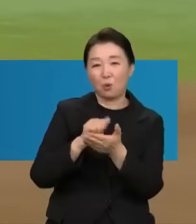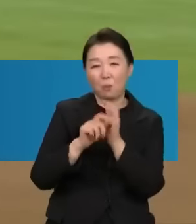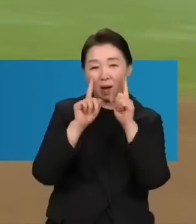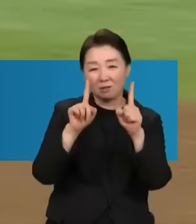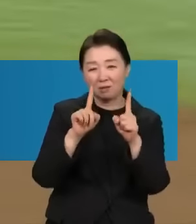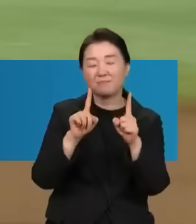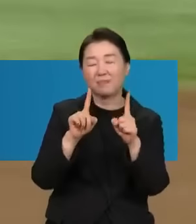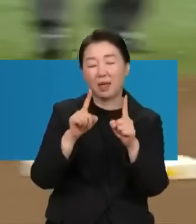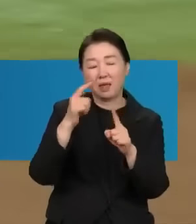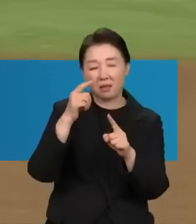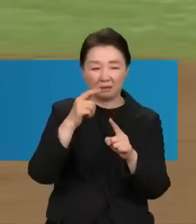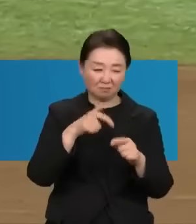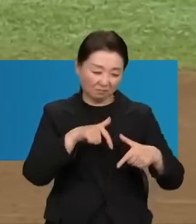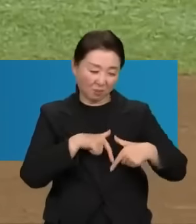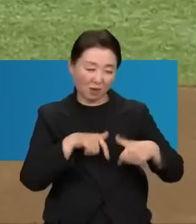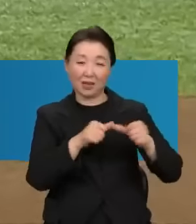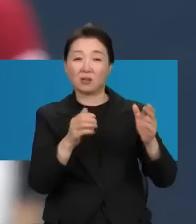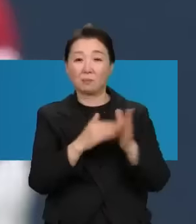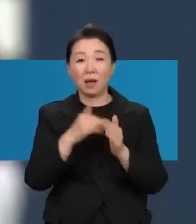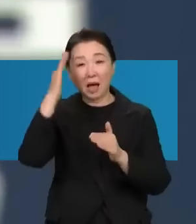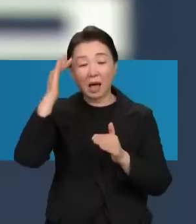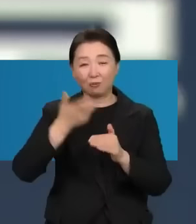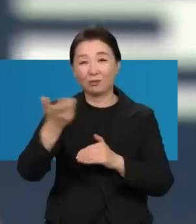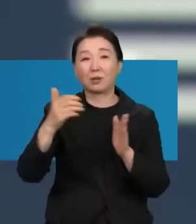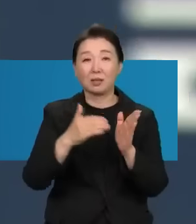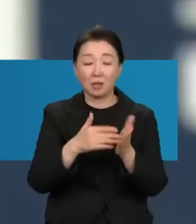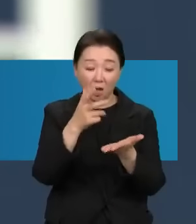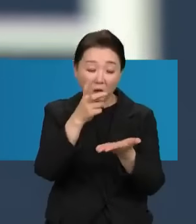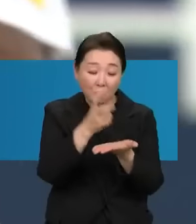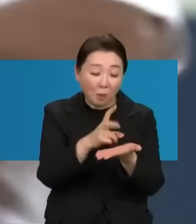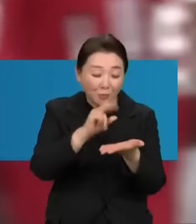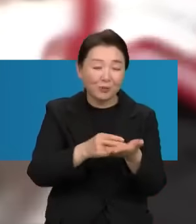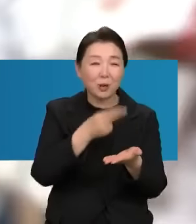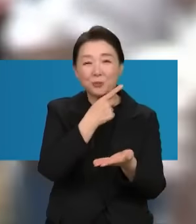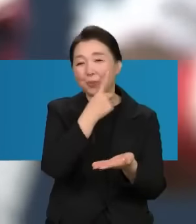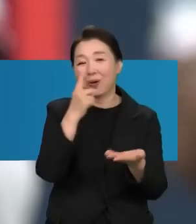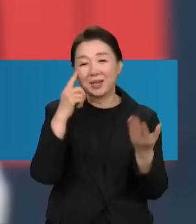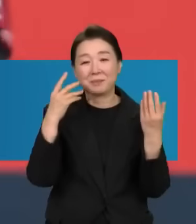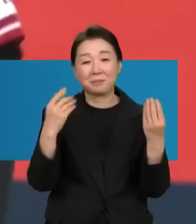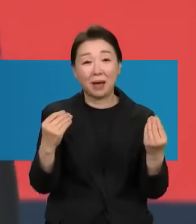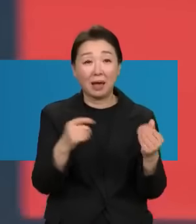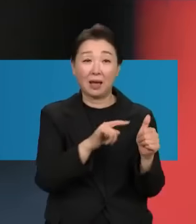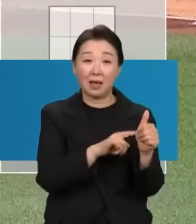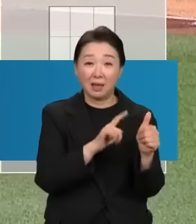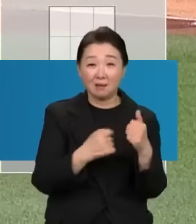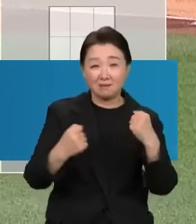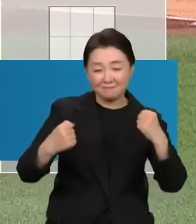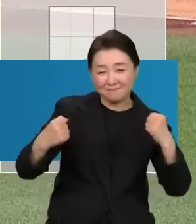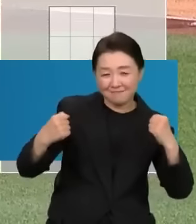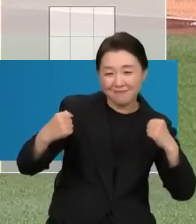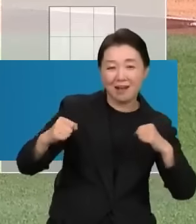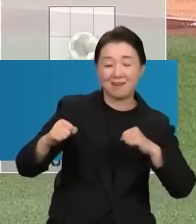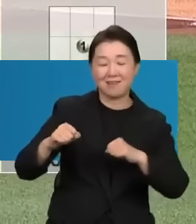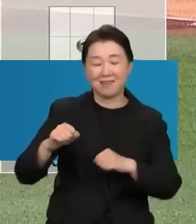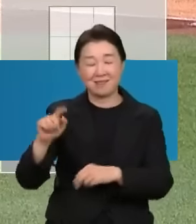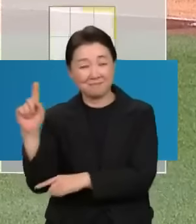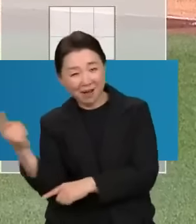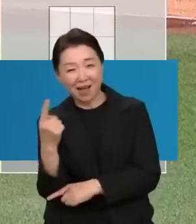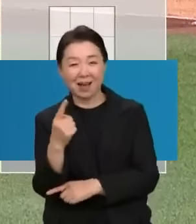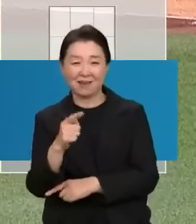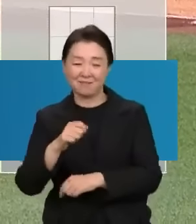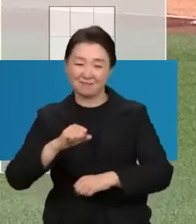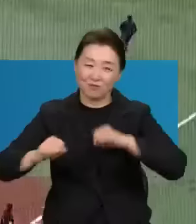불명예스럽게 한국을 떠났었는데 현재 법적 문제가 없음을 확인했다고 합니다. 푸이그의 힘이 넘치는 플레이, 타격,